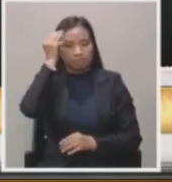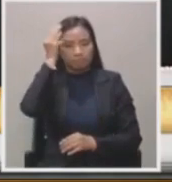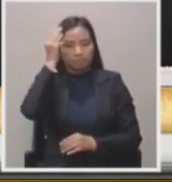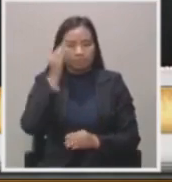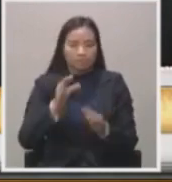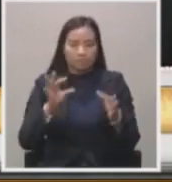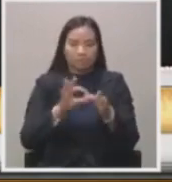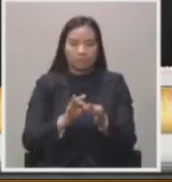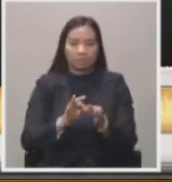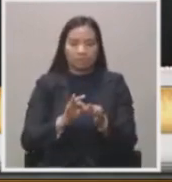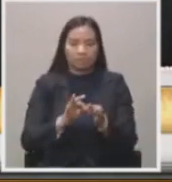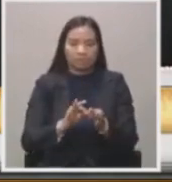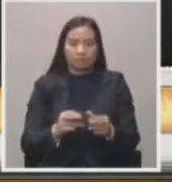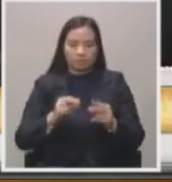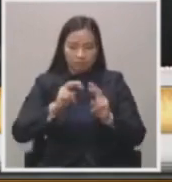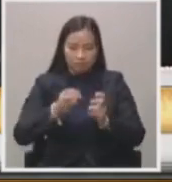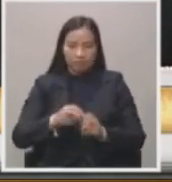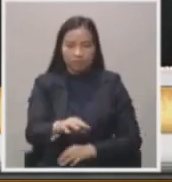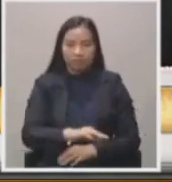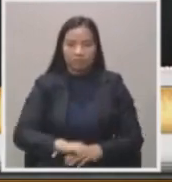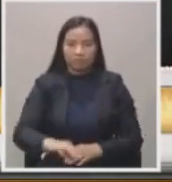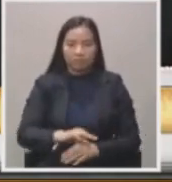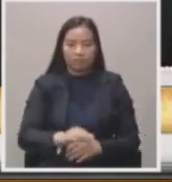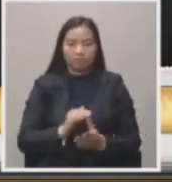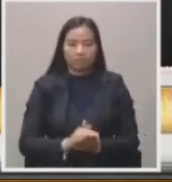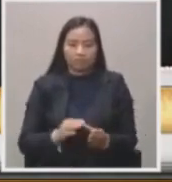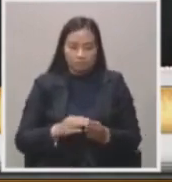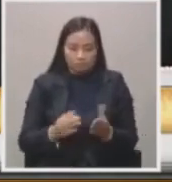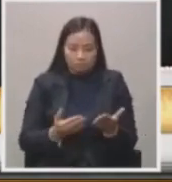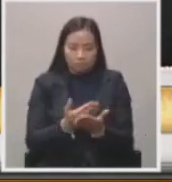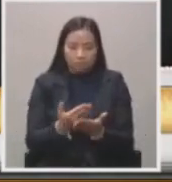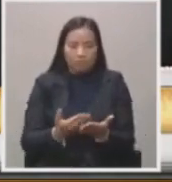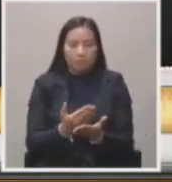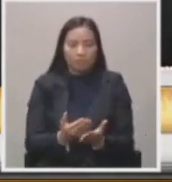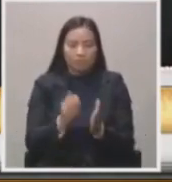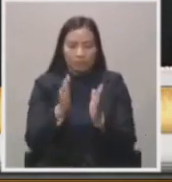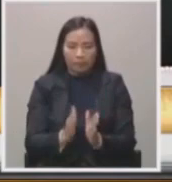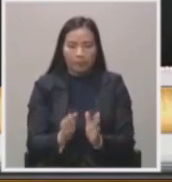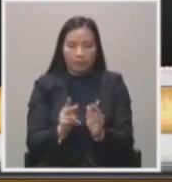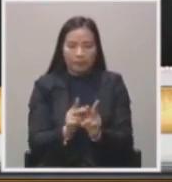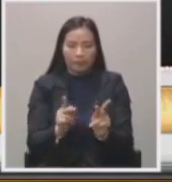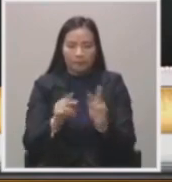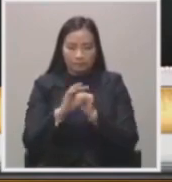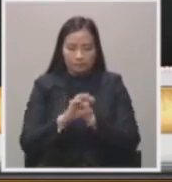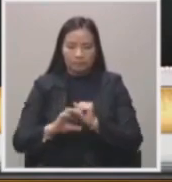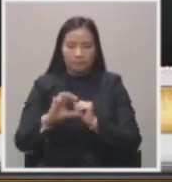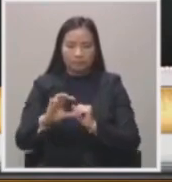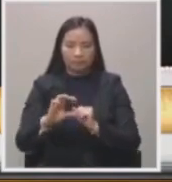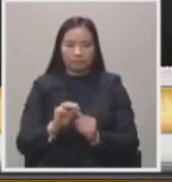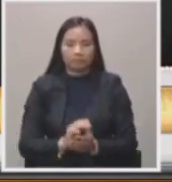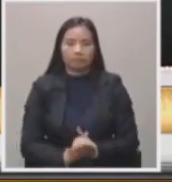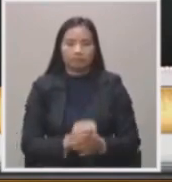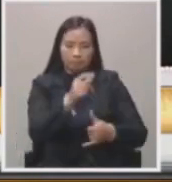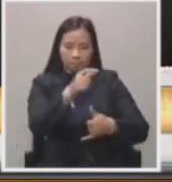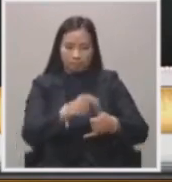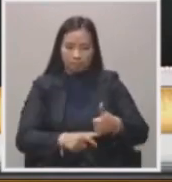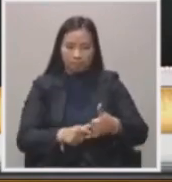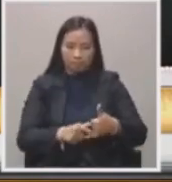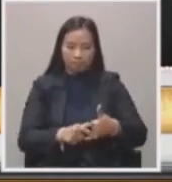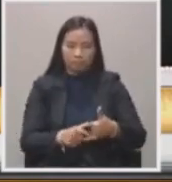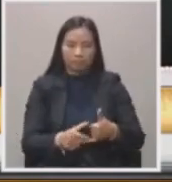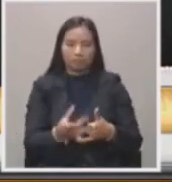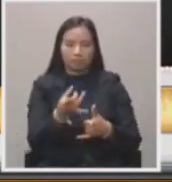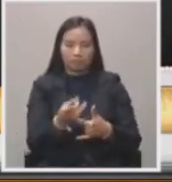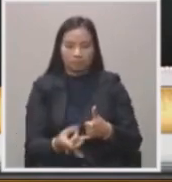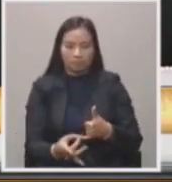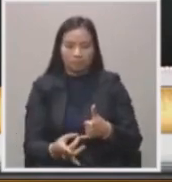ที่เกี่ยวข้องกับเรื่องเหล่านี้เพื่อที่จะไปพิจารณาว่าคนจะมาเป็นกรรมการกสทช.นั้นควรจะมีคุณสมบัติอย่าง